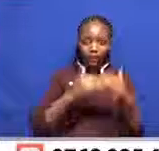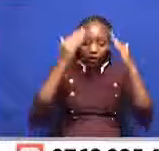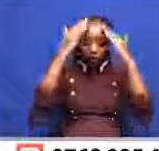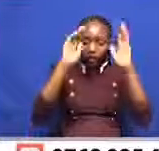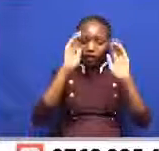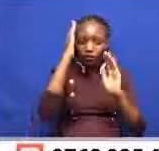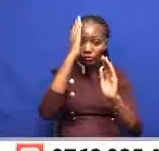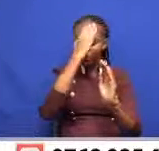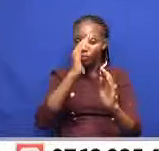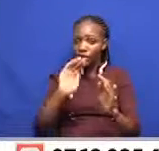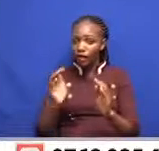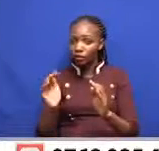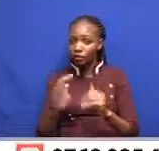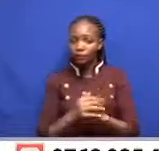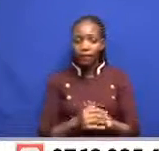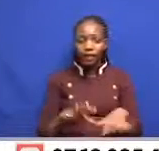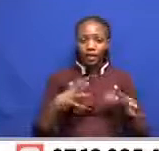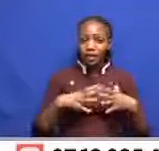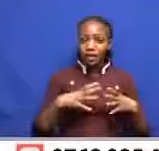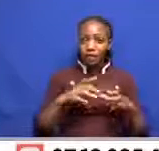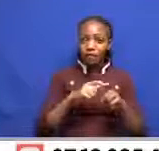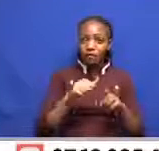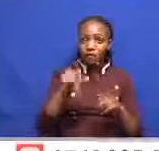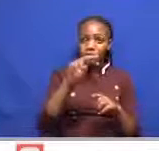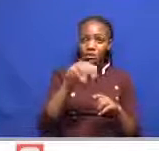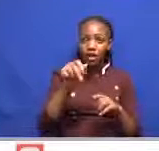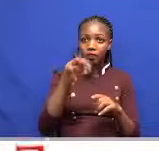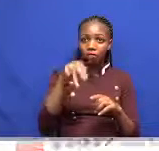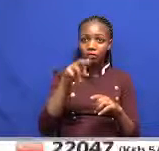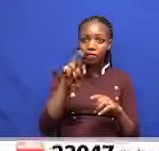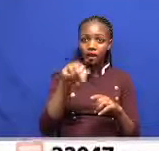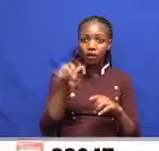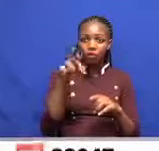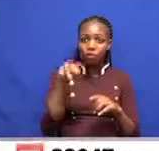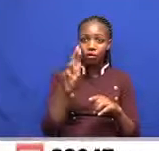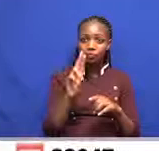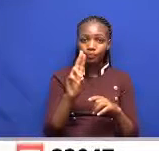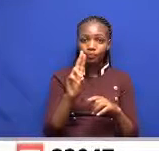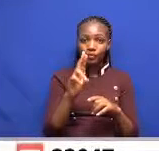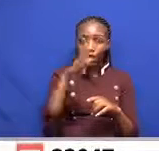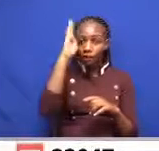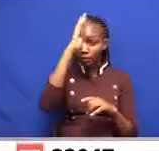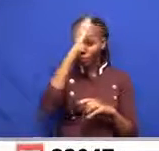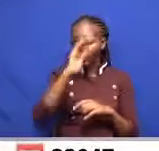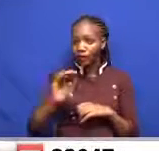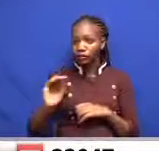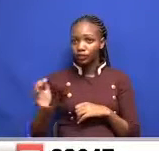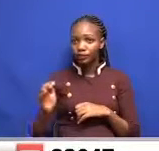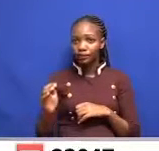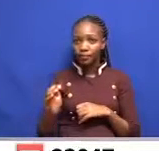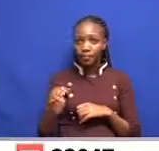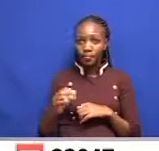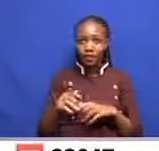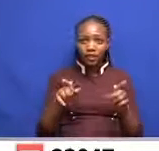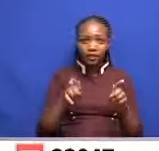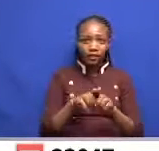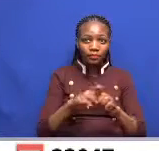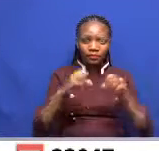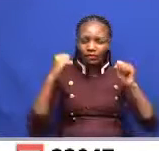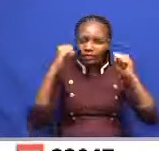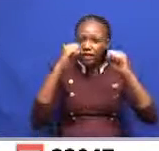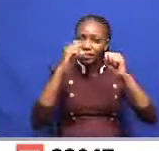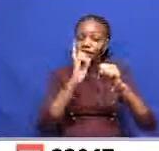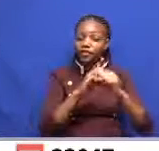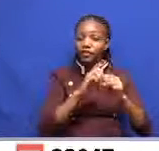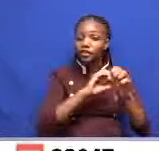wakazi wa kijiji cha Namuramu eneo bunge la Kanduyi kaunti ya Bungoma wameandamana kulalamikia